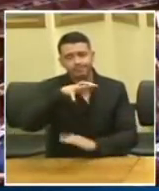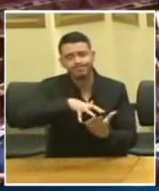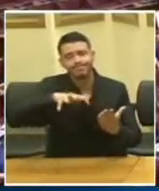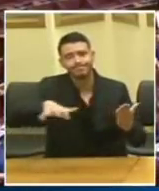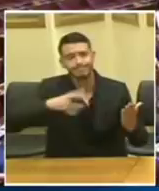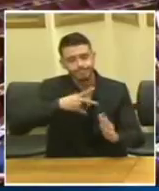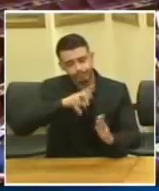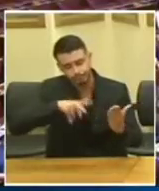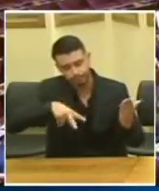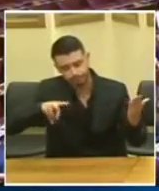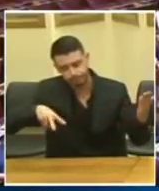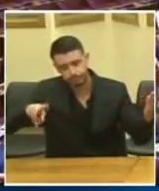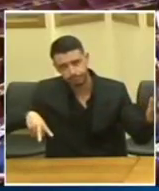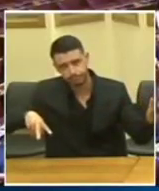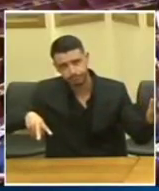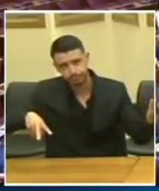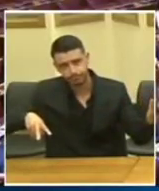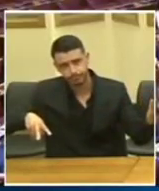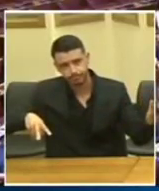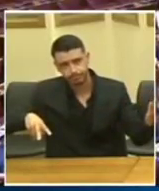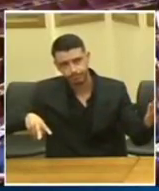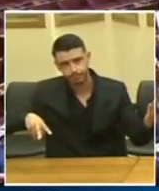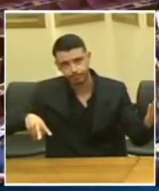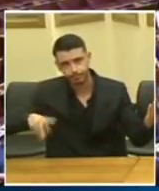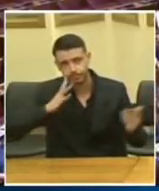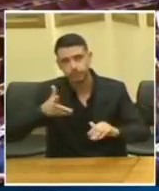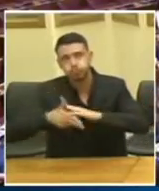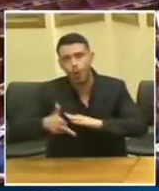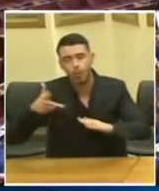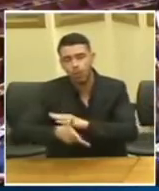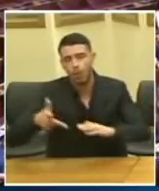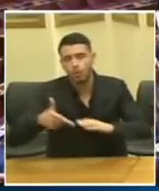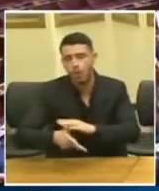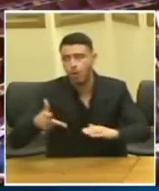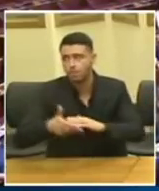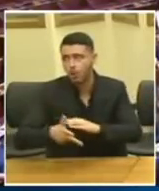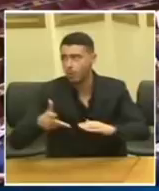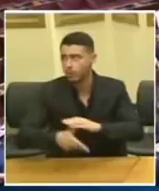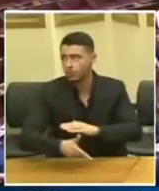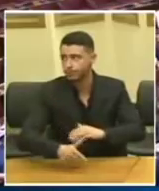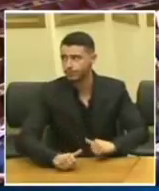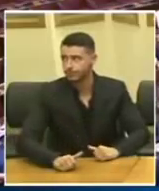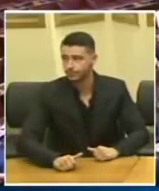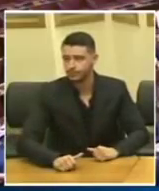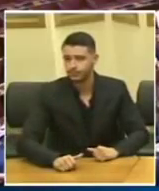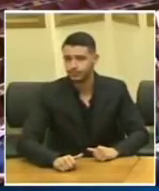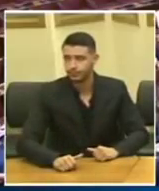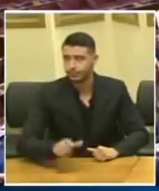Εγώ βλέπω... Αφήστε τα συστατικά στοιχεία, κύριε Αθανασίου. Τα είπαμε αυτά τρεις μέρες τώρα. Κύριε Αθανασίου, ξέρετε κάτι.